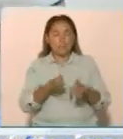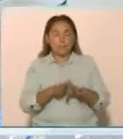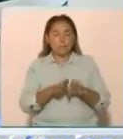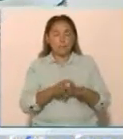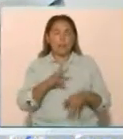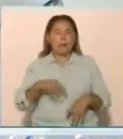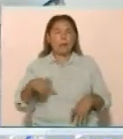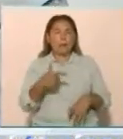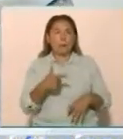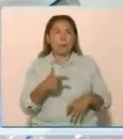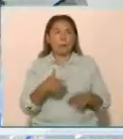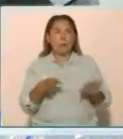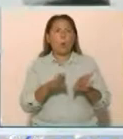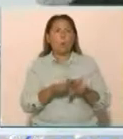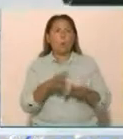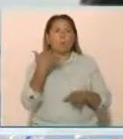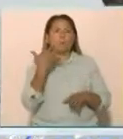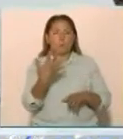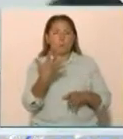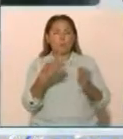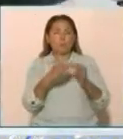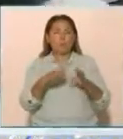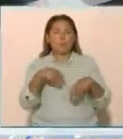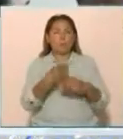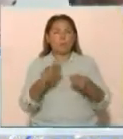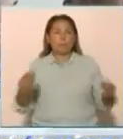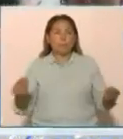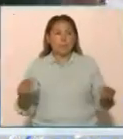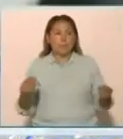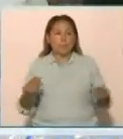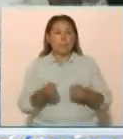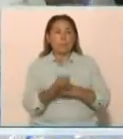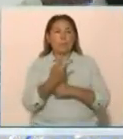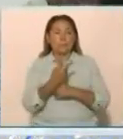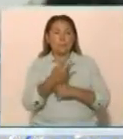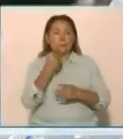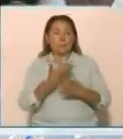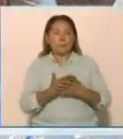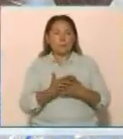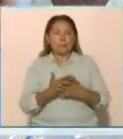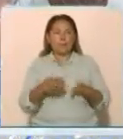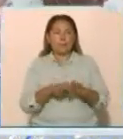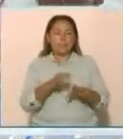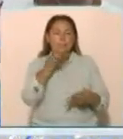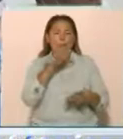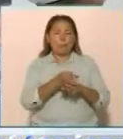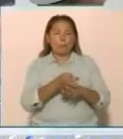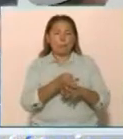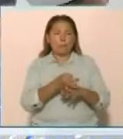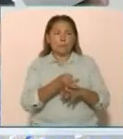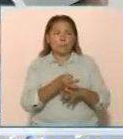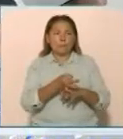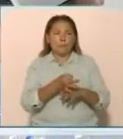Маңғыстау өңірінде осы 5 үйді қосқанда 8 үй, жалпы 12 үй болды. Осы жобамен берілген 12-ші үй